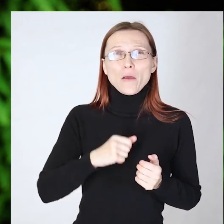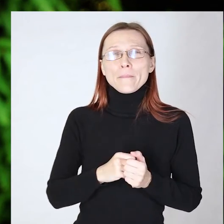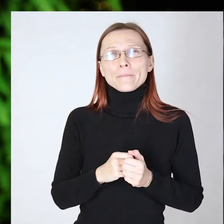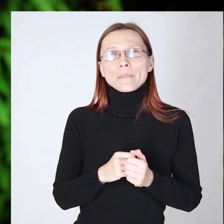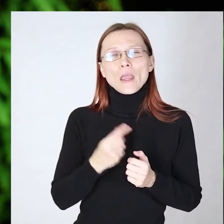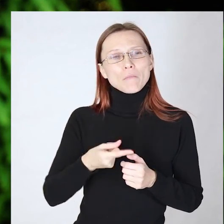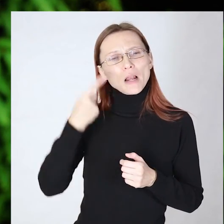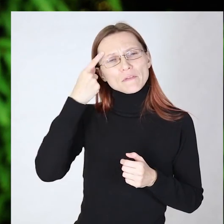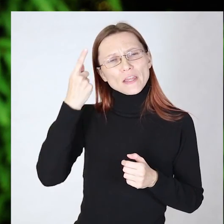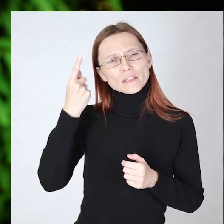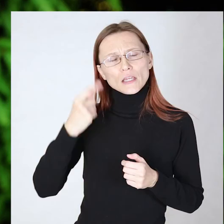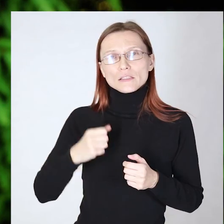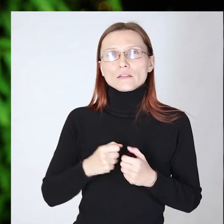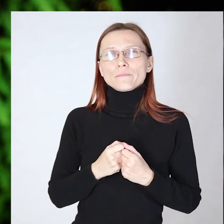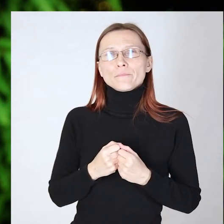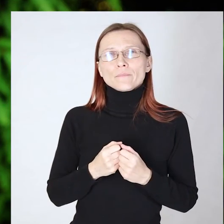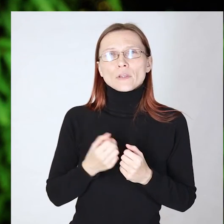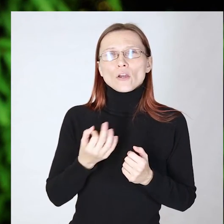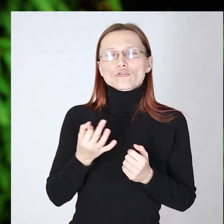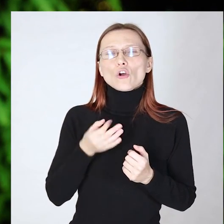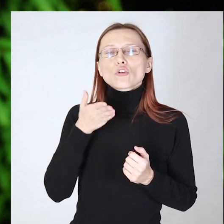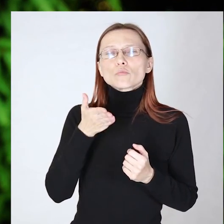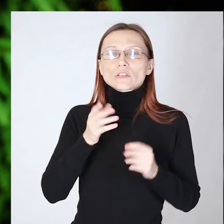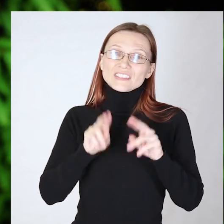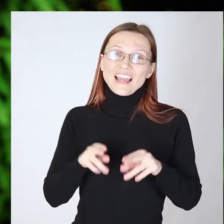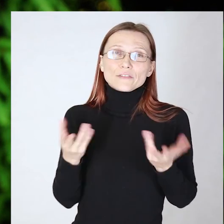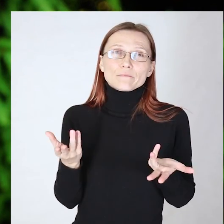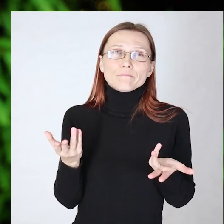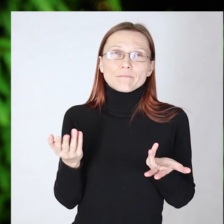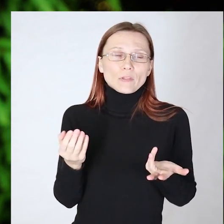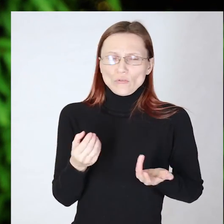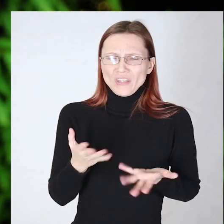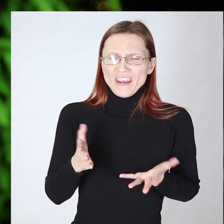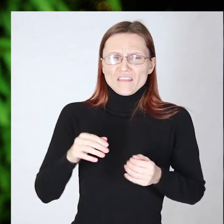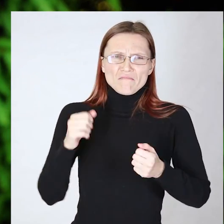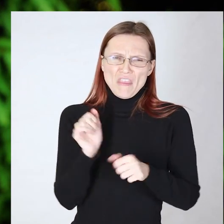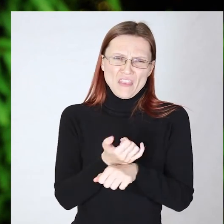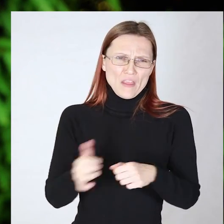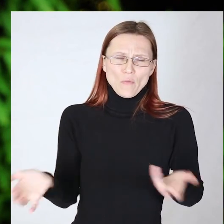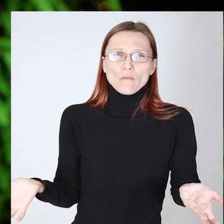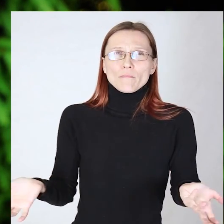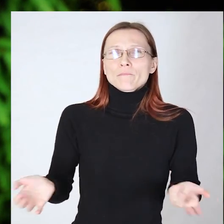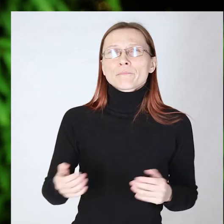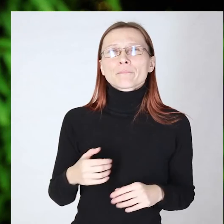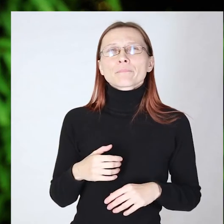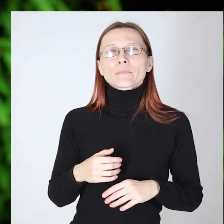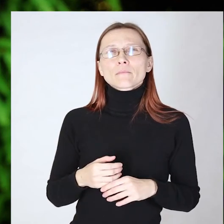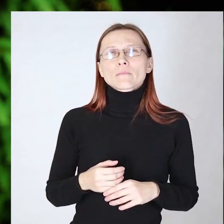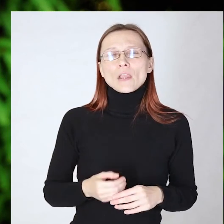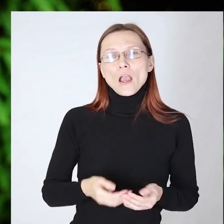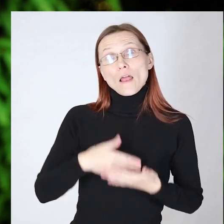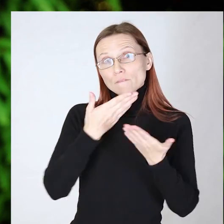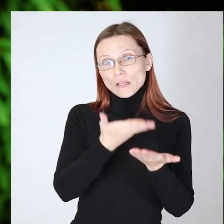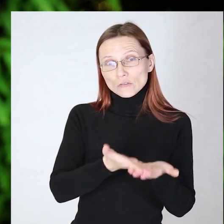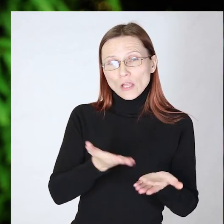a mal by vedieť, čo to bude stáť, že to nie je zadarmo, ale že